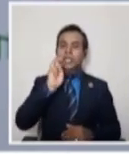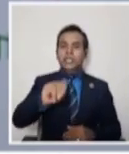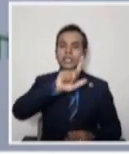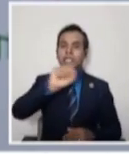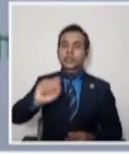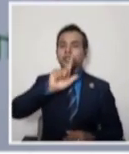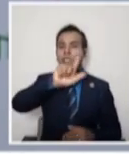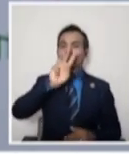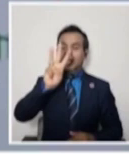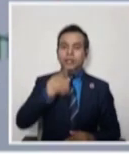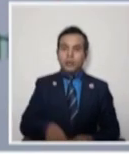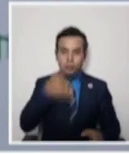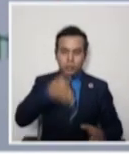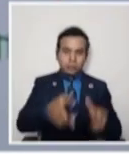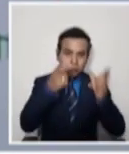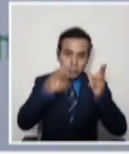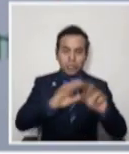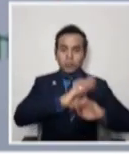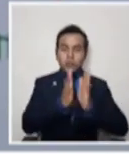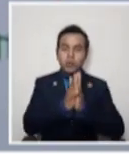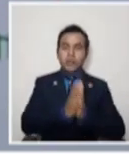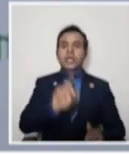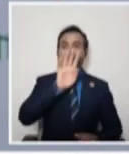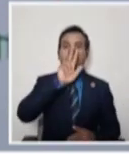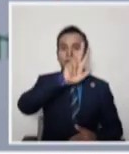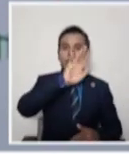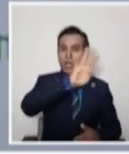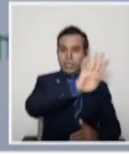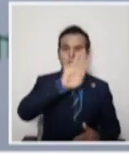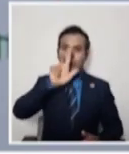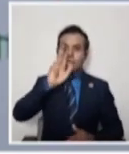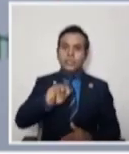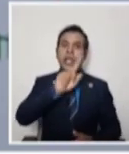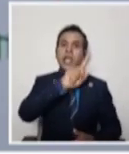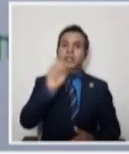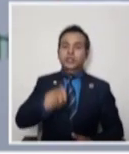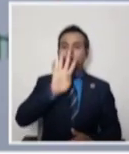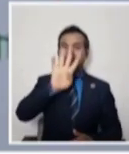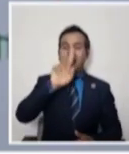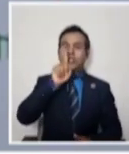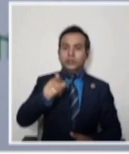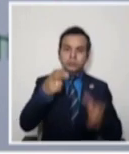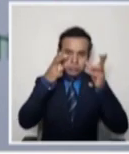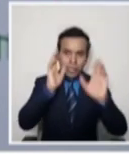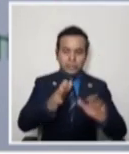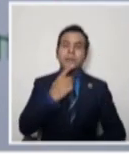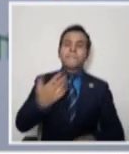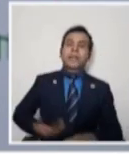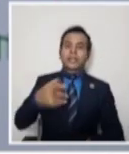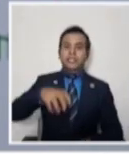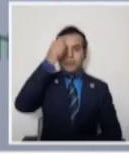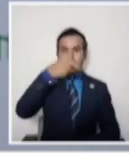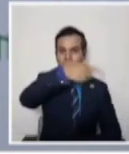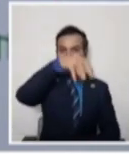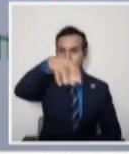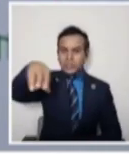48,141 জন। সারা দেশে সকল উপজেলা এবং জেলা পর্যায়ে প্রাতিষ্ঠানিক কোয়ারেন্টাইনের জন্য প্রস্তুত আছে 617টি প্রতিষ্ঠান,